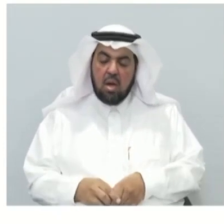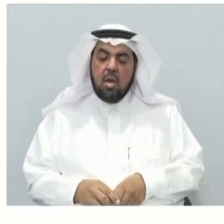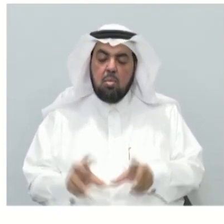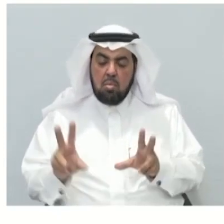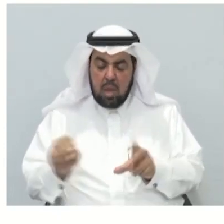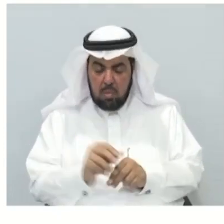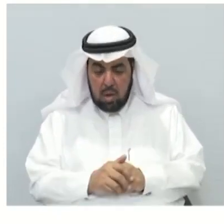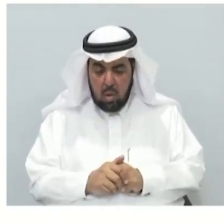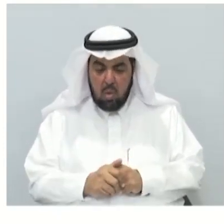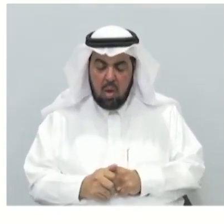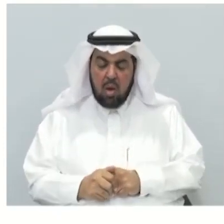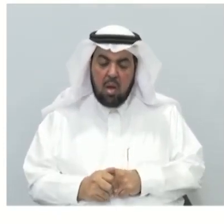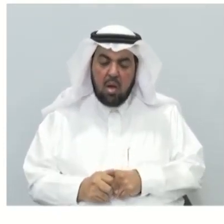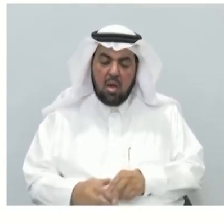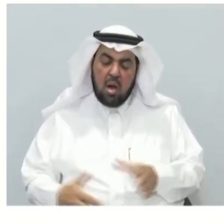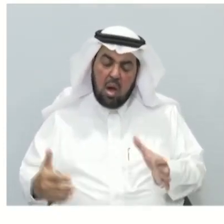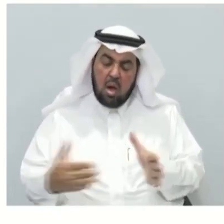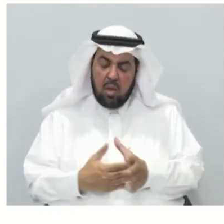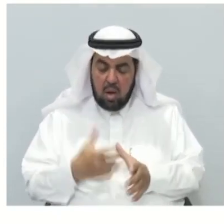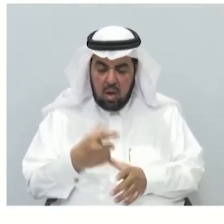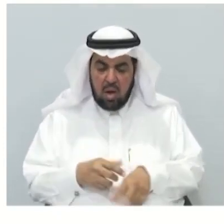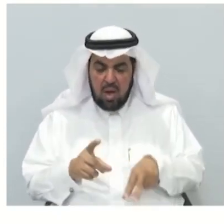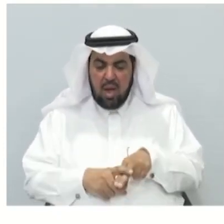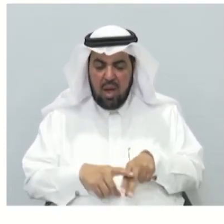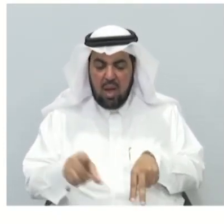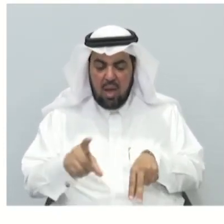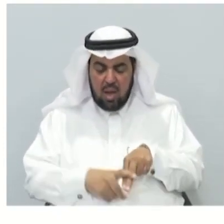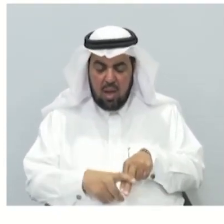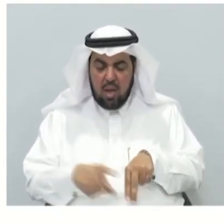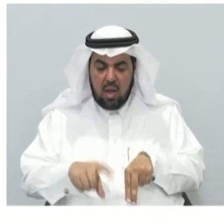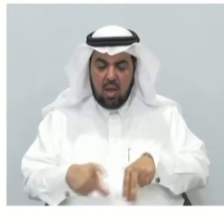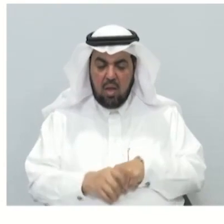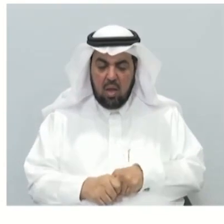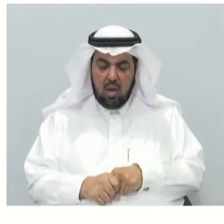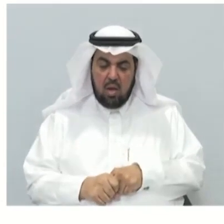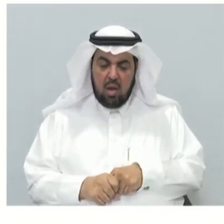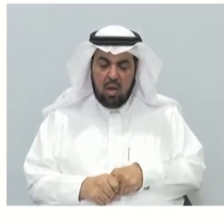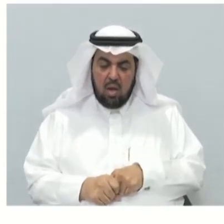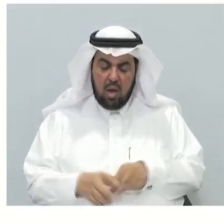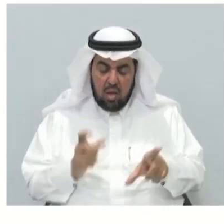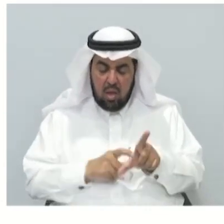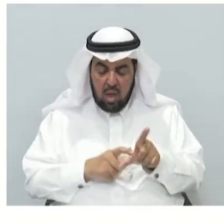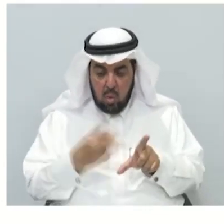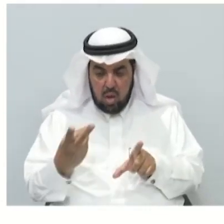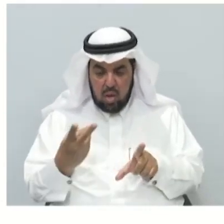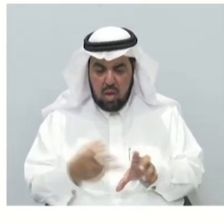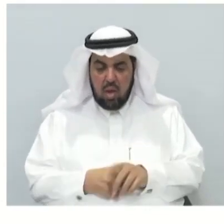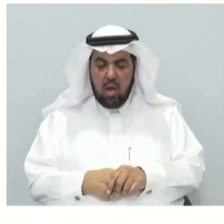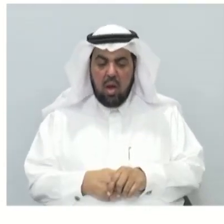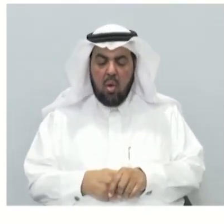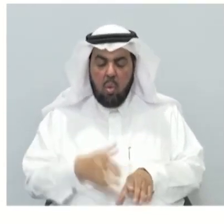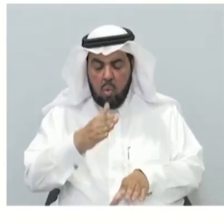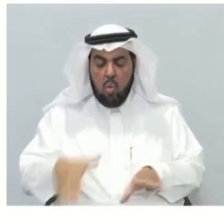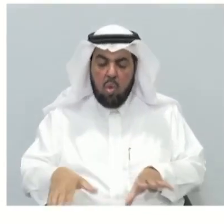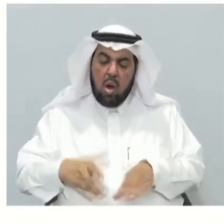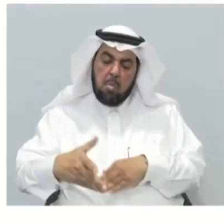المثلثين متطابقين اما النظريه الاخيره عندنا اخذناها هذه هي تقول اذا كان في عندك زاويتين وضلع